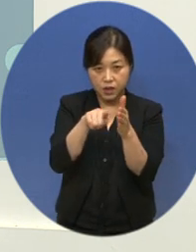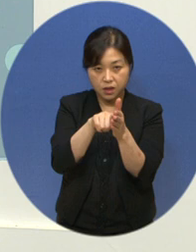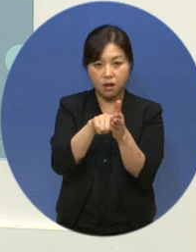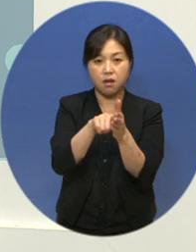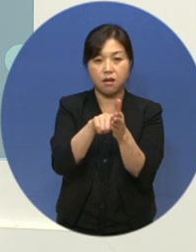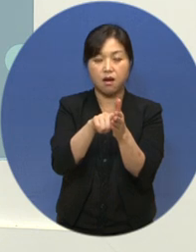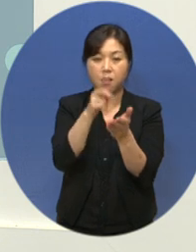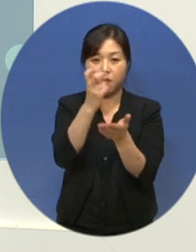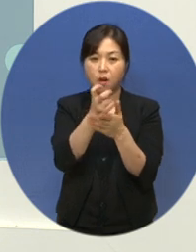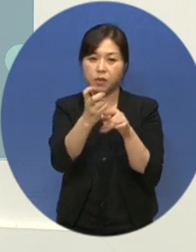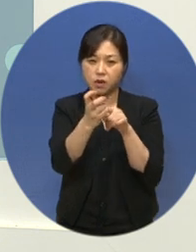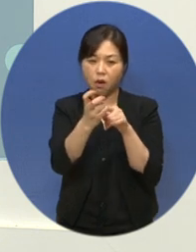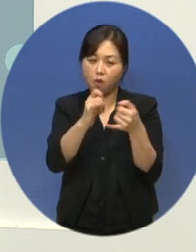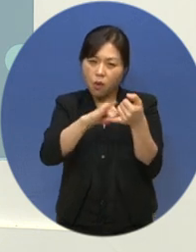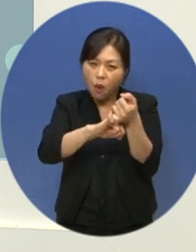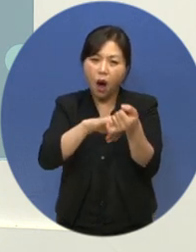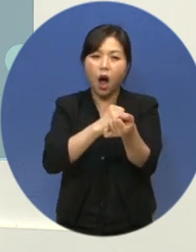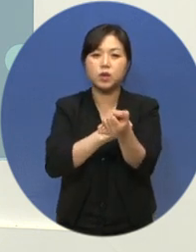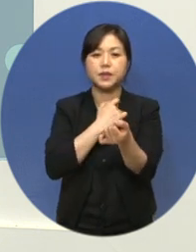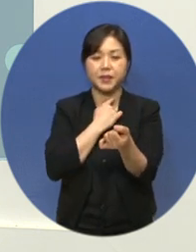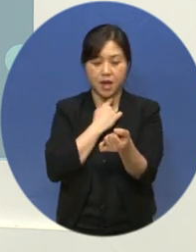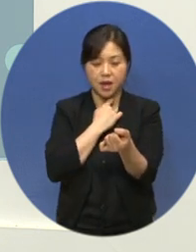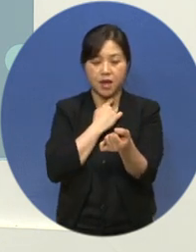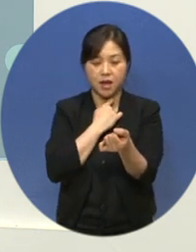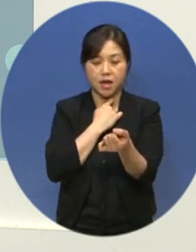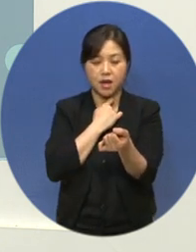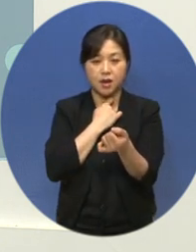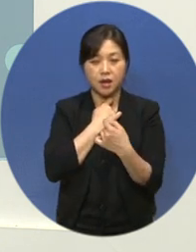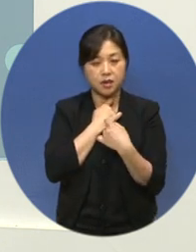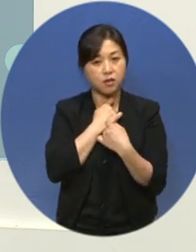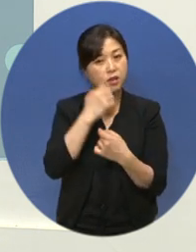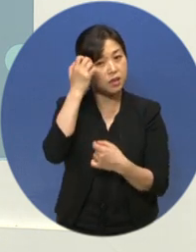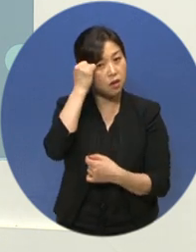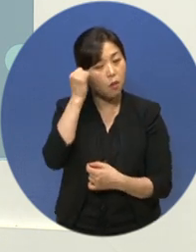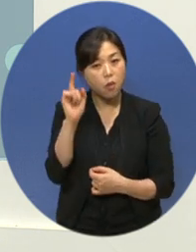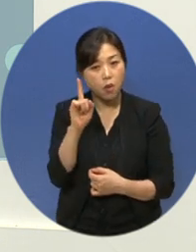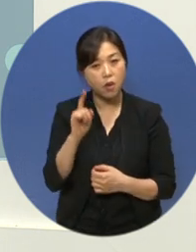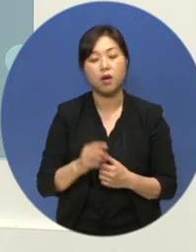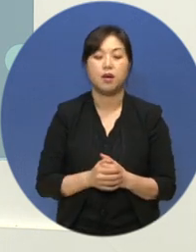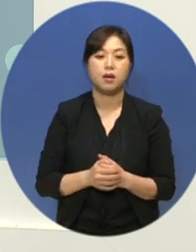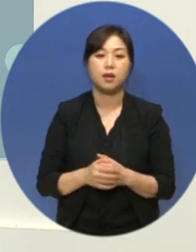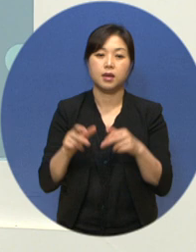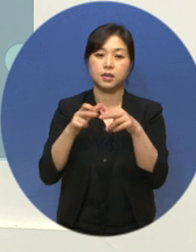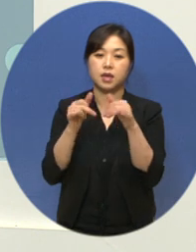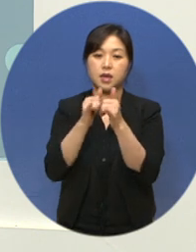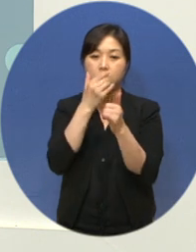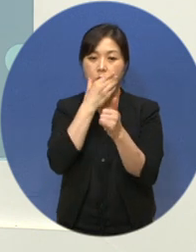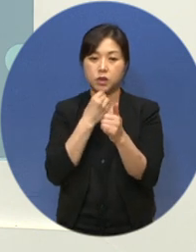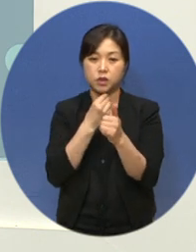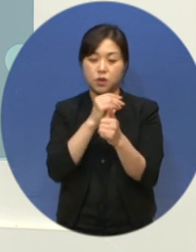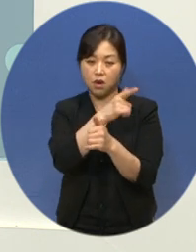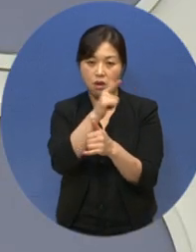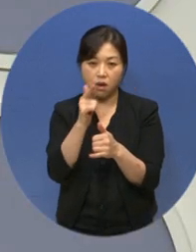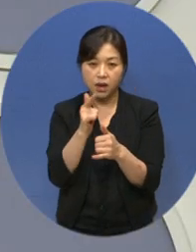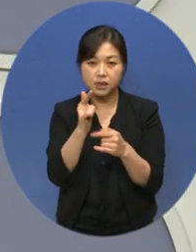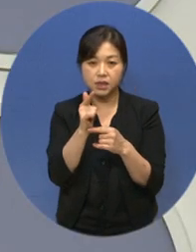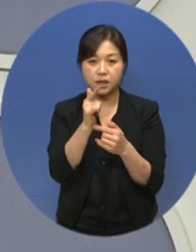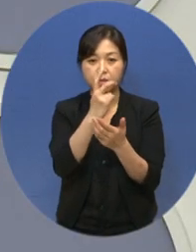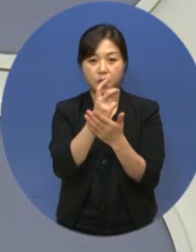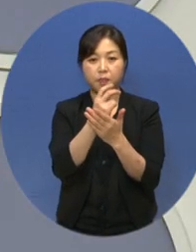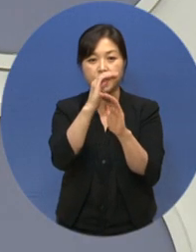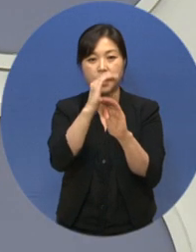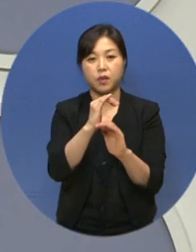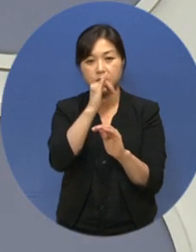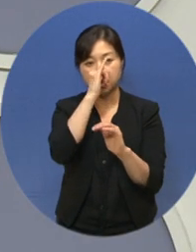법안은 꼭 해보고 싶었다 하는데 기억에 남습니다 장애인복지 그 여러가지 복지 전체 법원이 지가